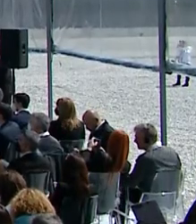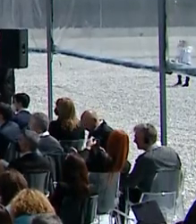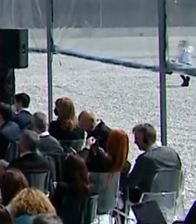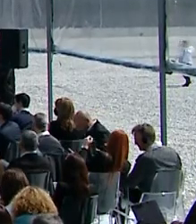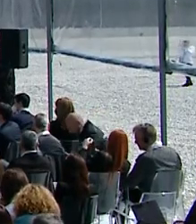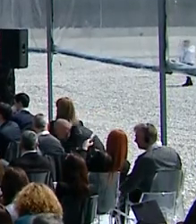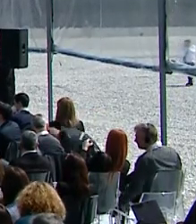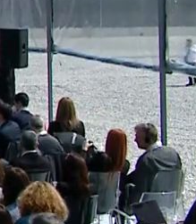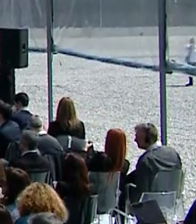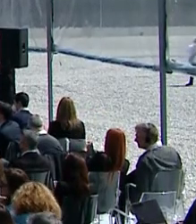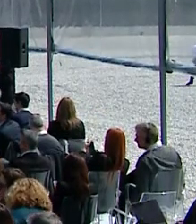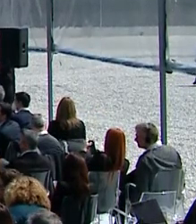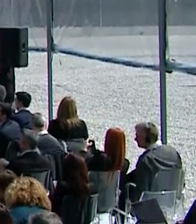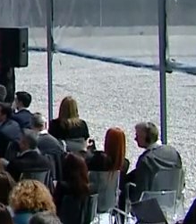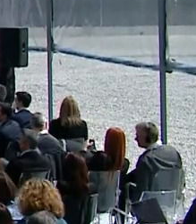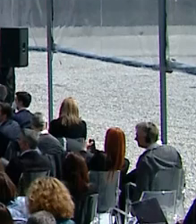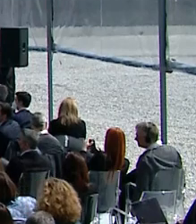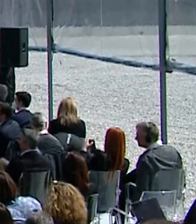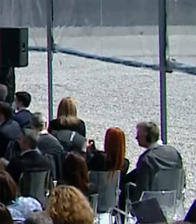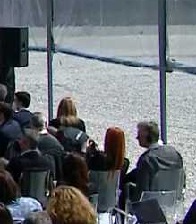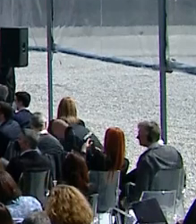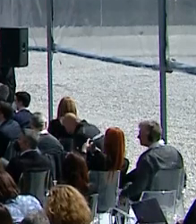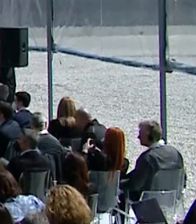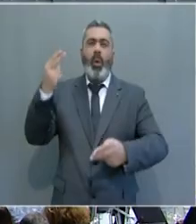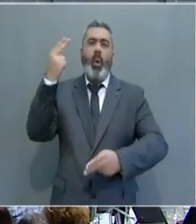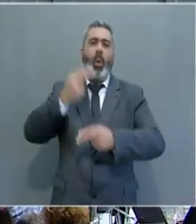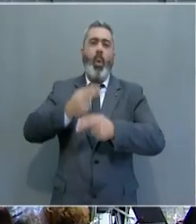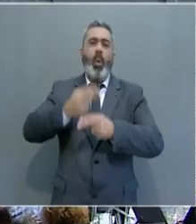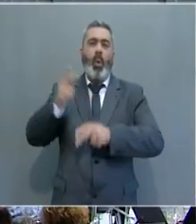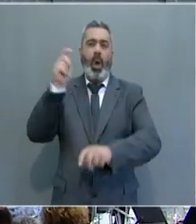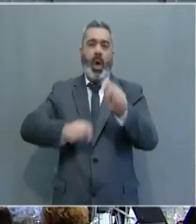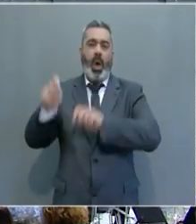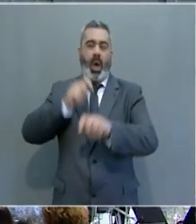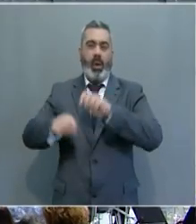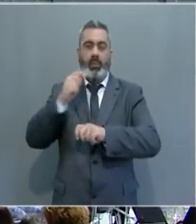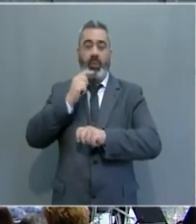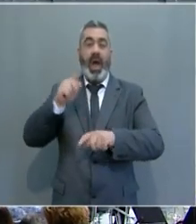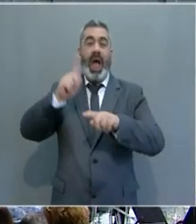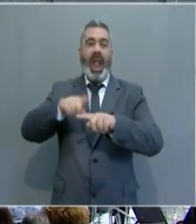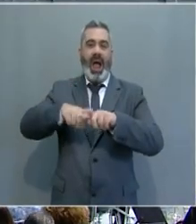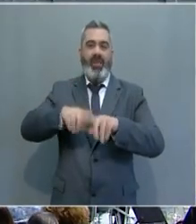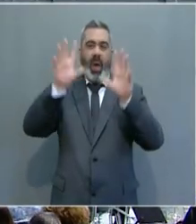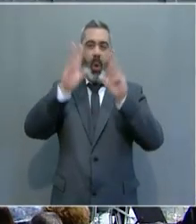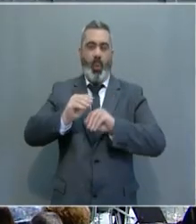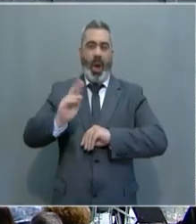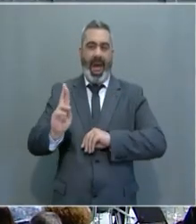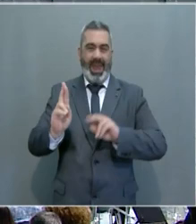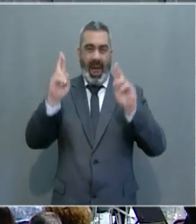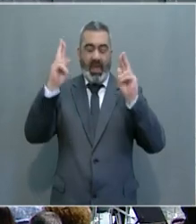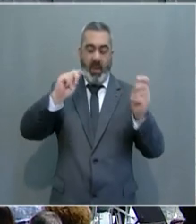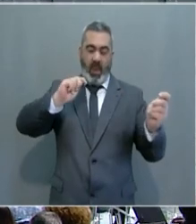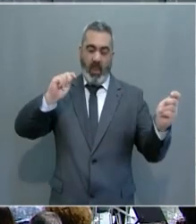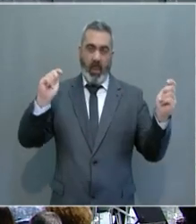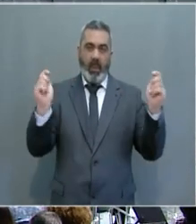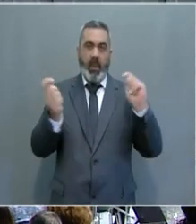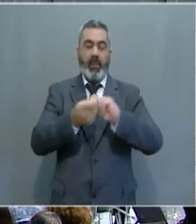Σήμερα βρισκόμαστε μπροστά από ένα έργο σταθμό στην ενεργειακή μετάβαση της χώρας μας. Έχουν περάσει 2 χρόνια από